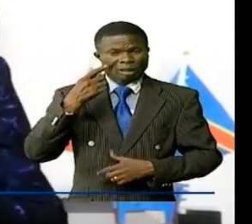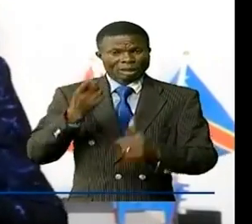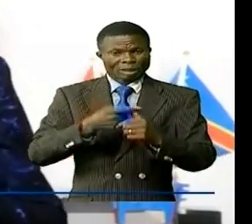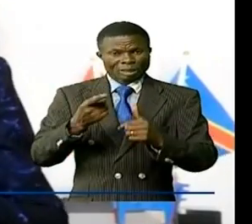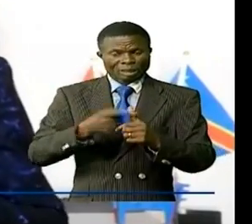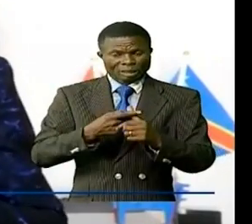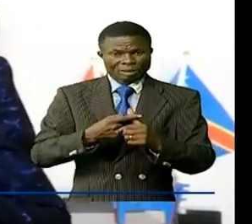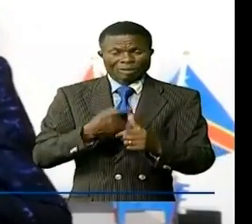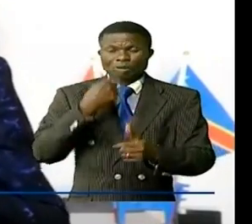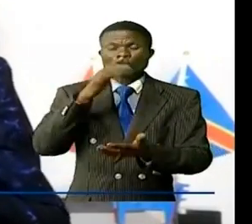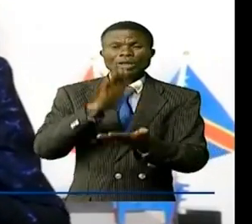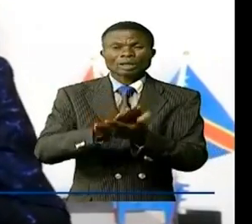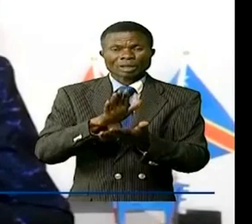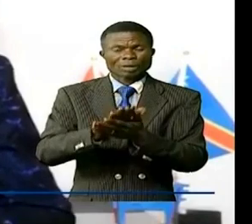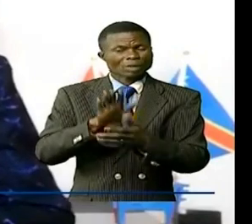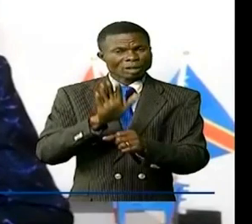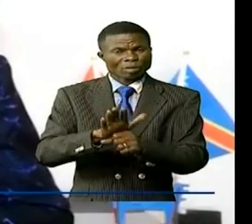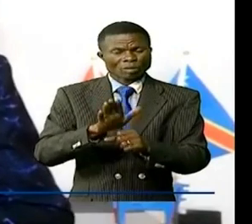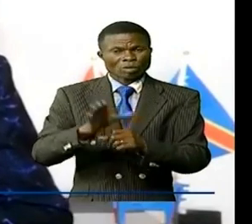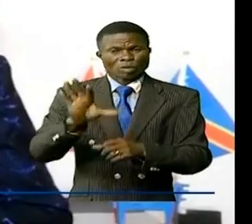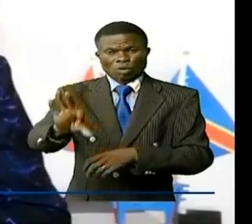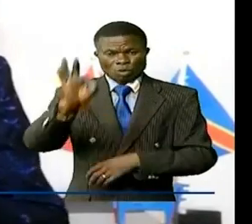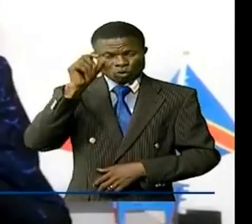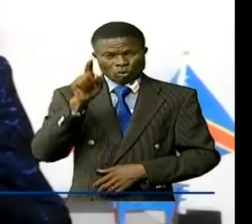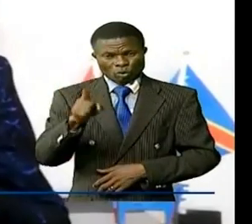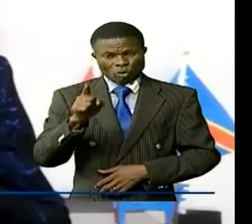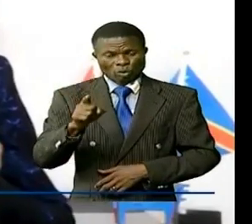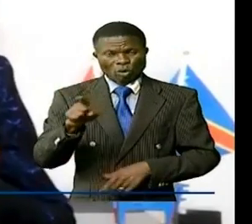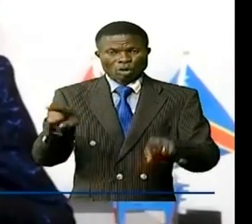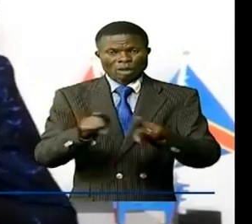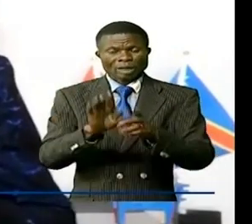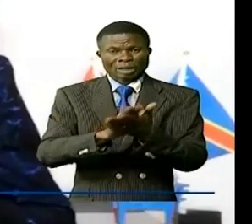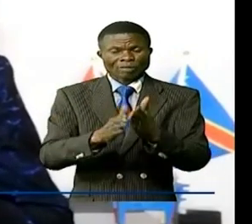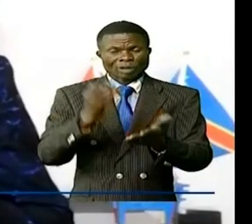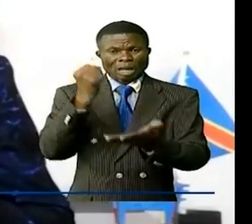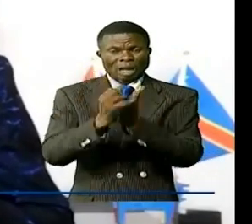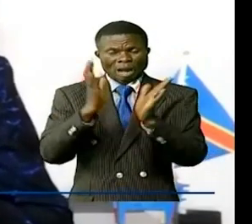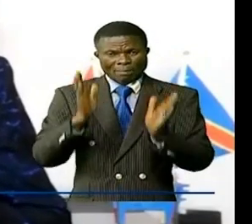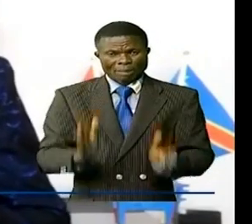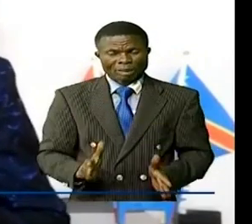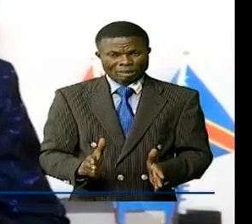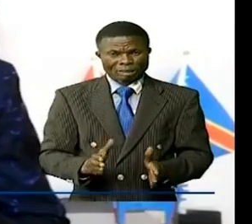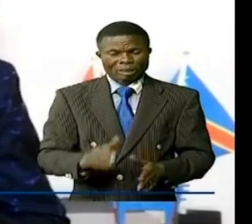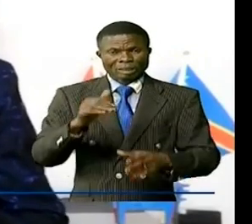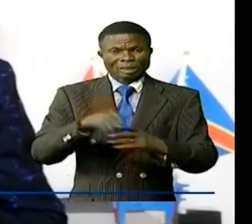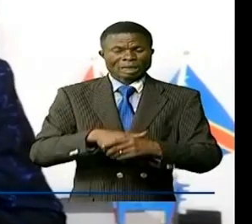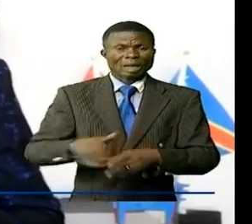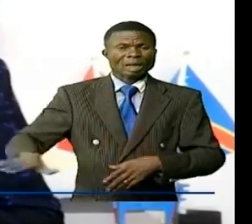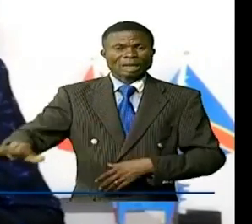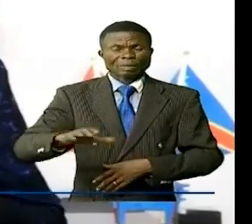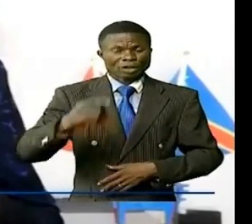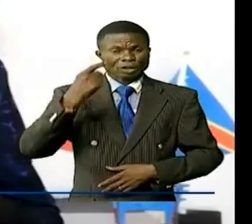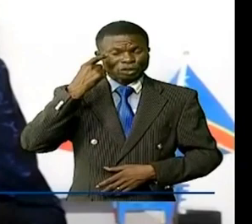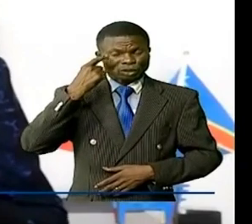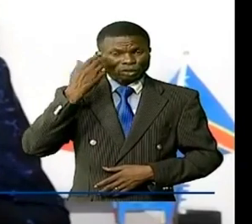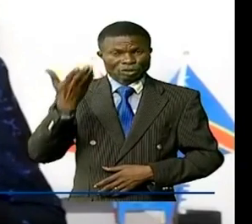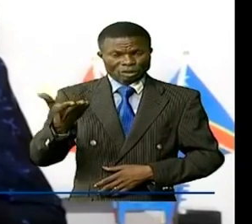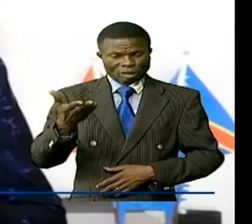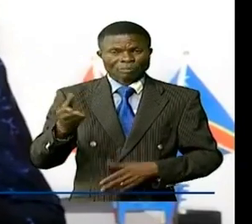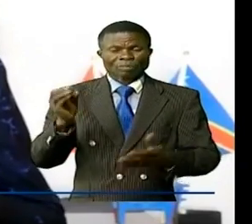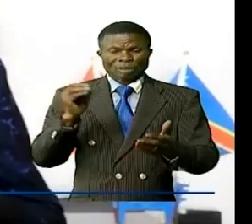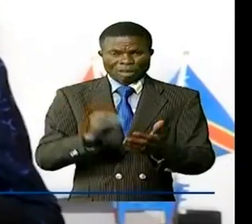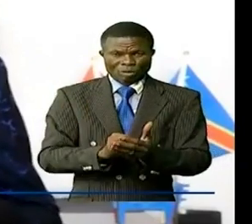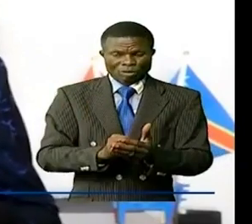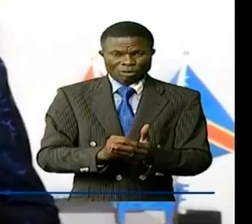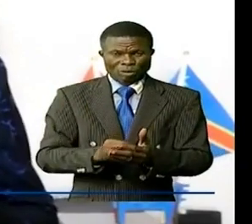vous féliciter pour la nomination en tant qu'ambassadeur plénipotentiaire en Chine. En même temps,